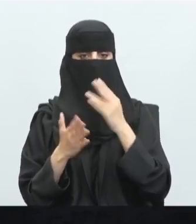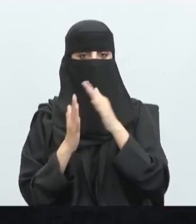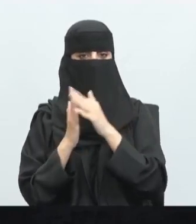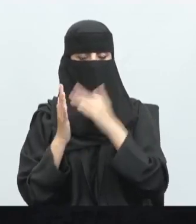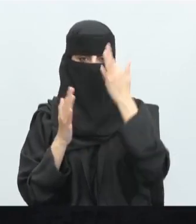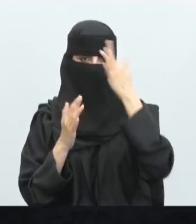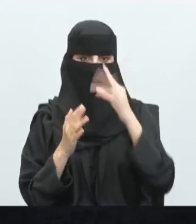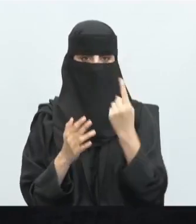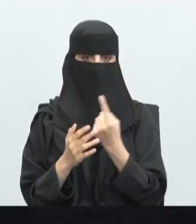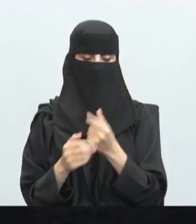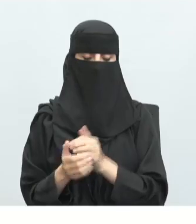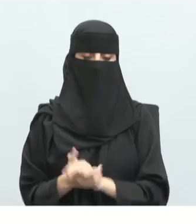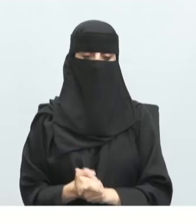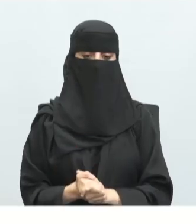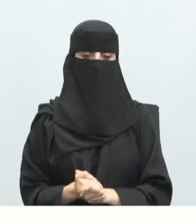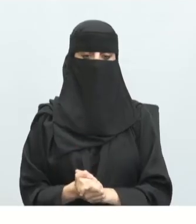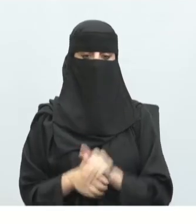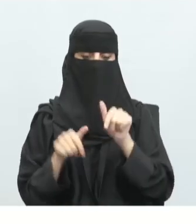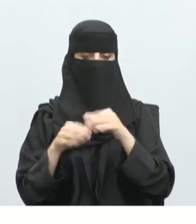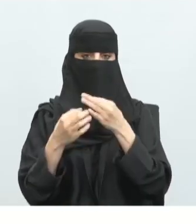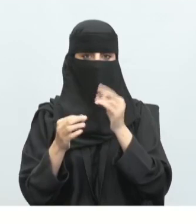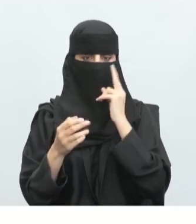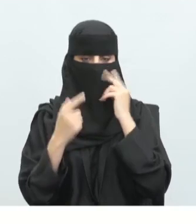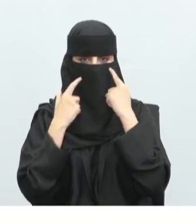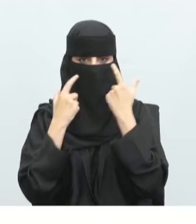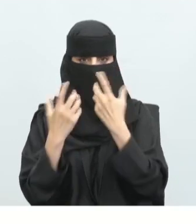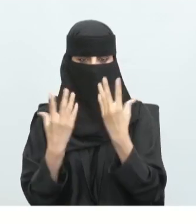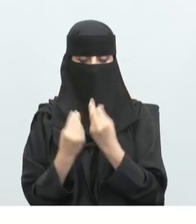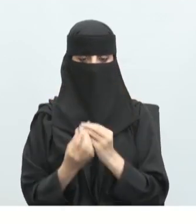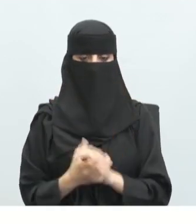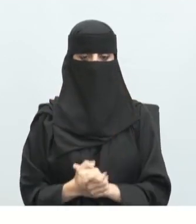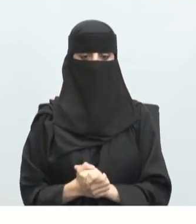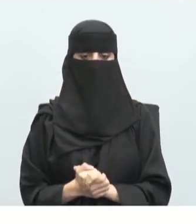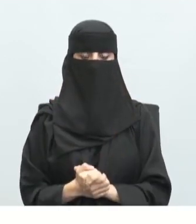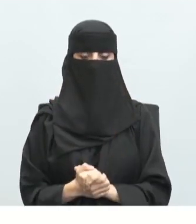ايها الابطال ارجو منكم المتابعه